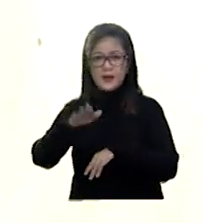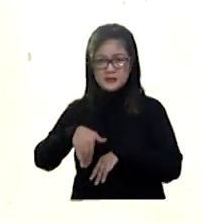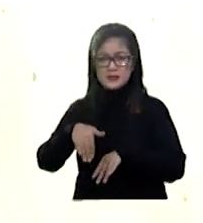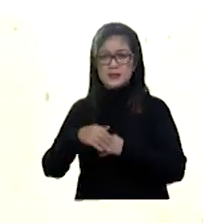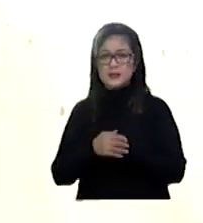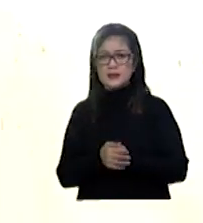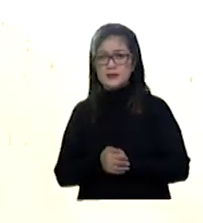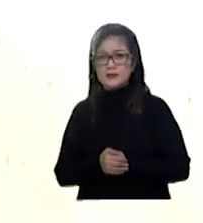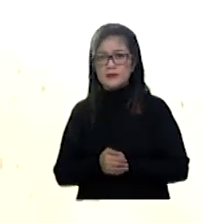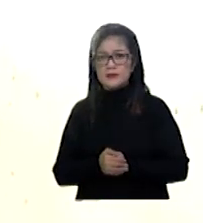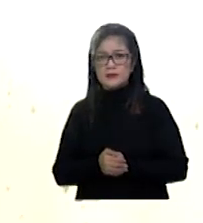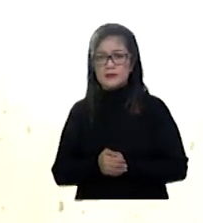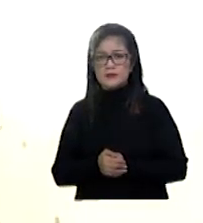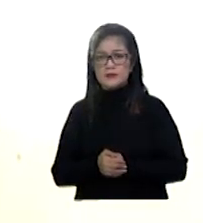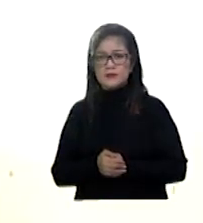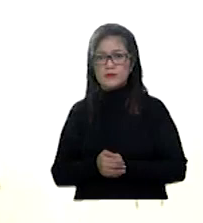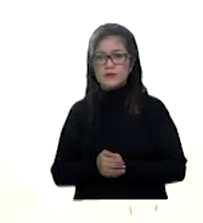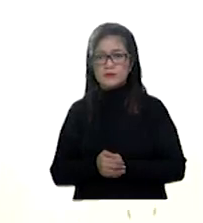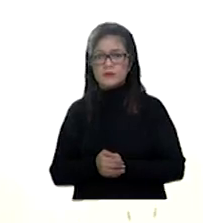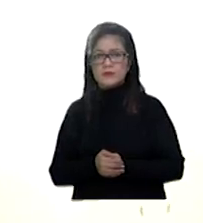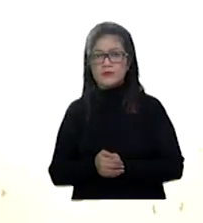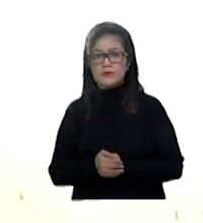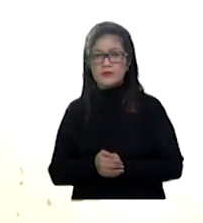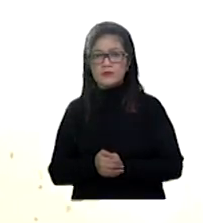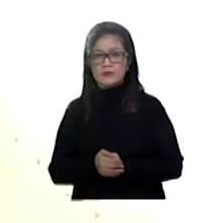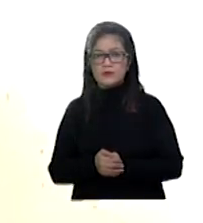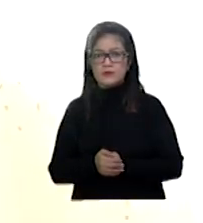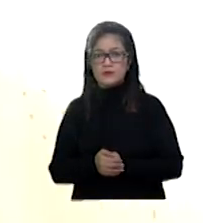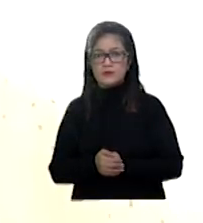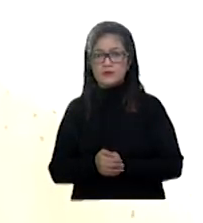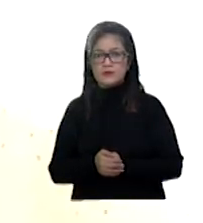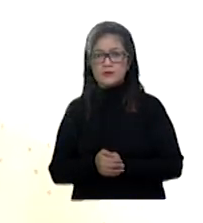Jakarta Selatan ini, dan ini juga sudah mulai bergerak sejak pagi hari tadi.